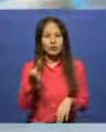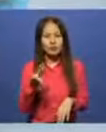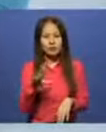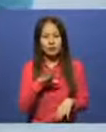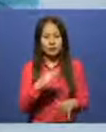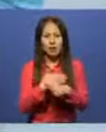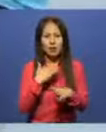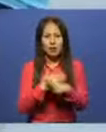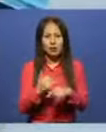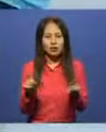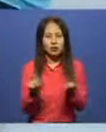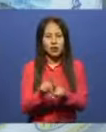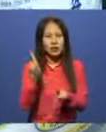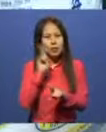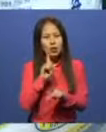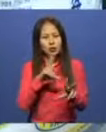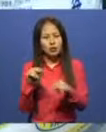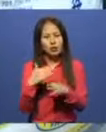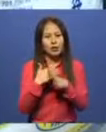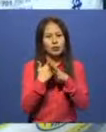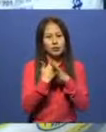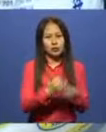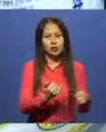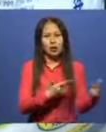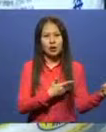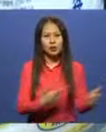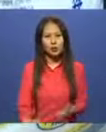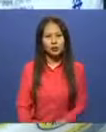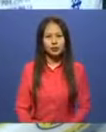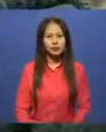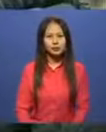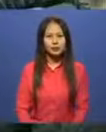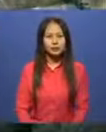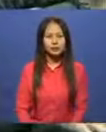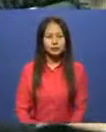алған. Осылайша маңғыстаулықтар қиын сәтте отандастарын қолдауға дайын екендерін көрсетті.